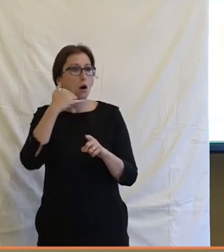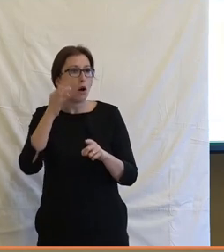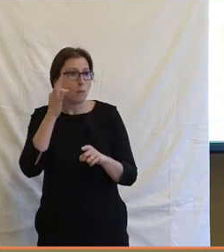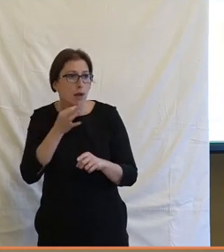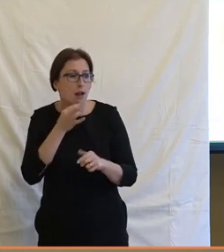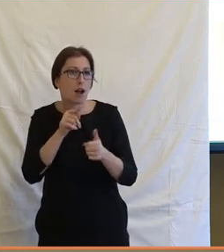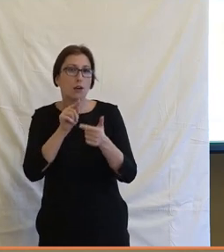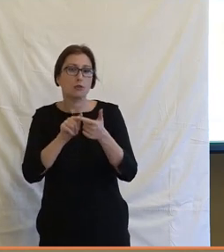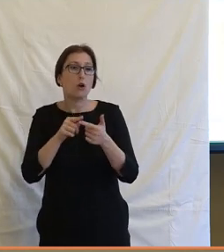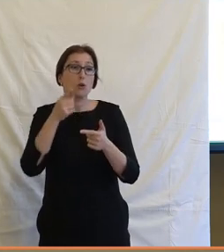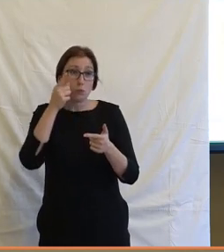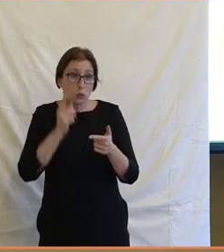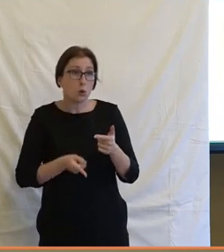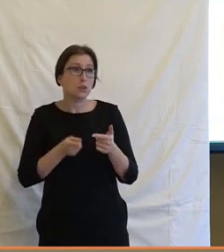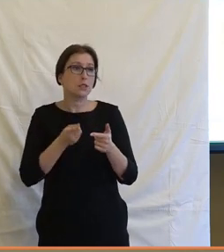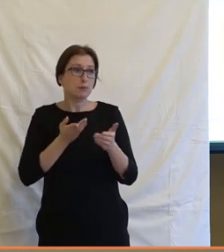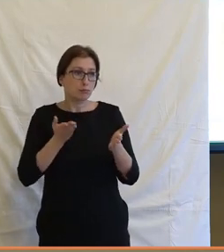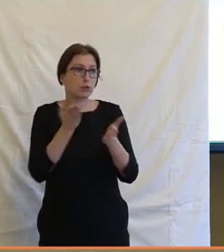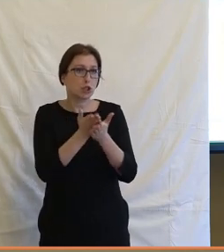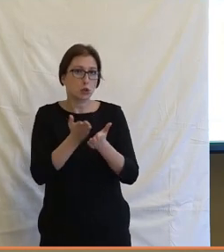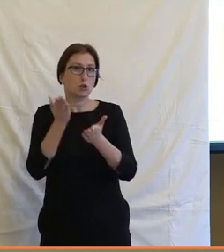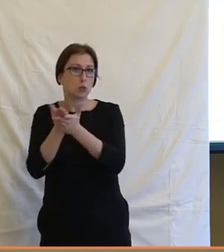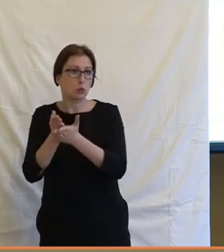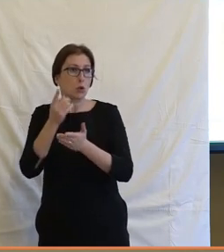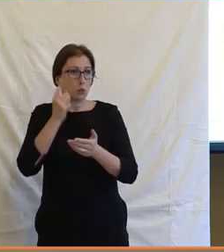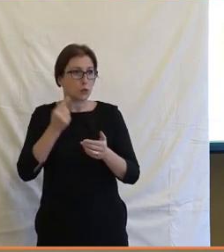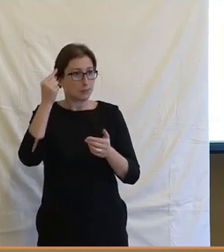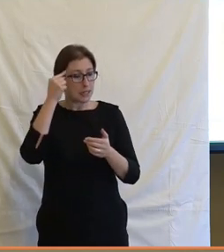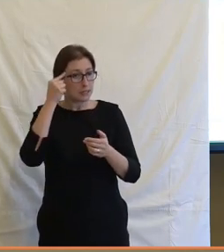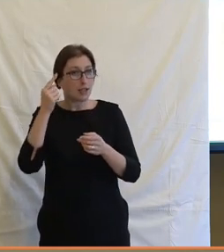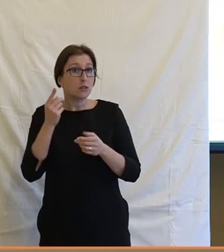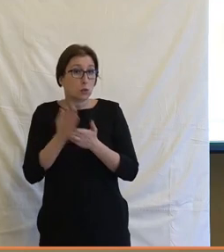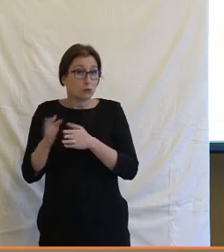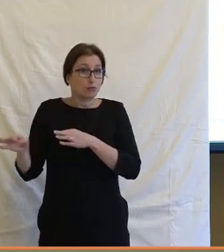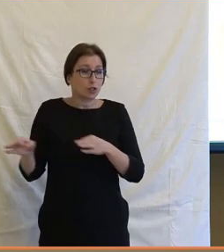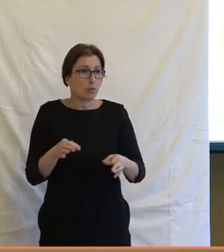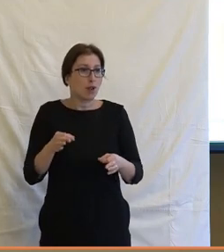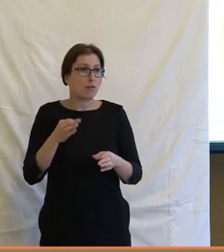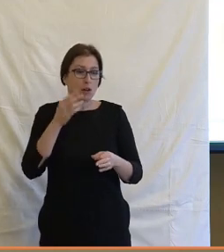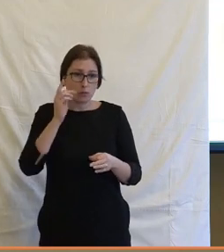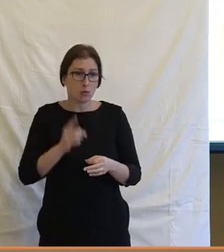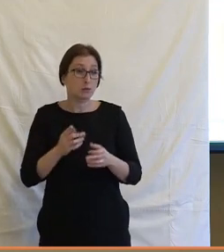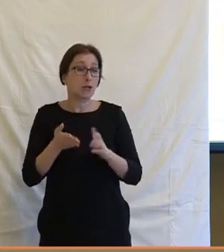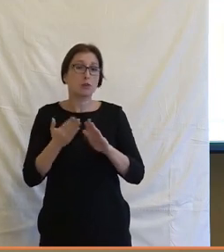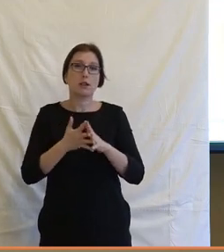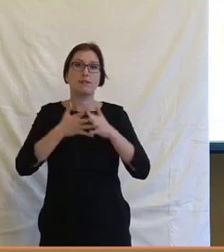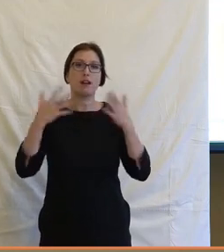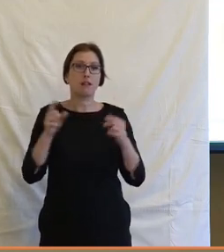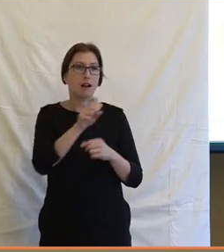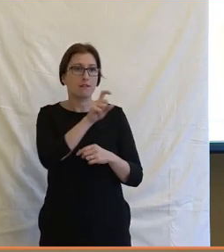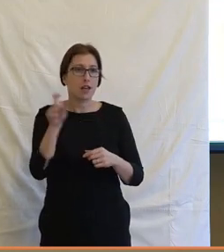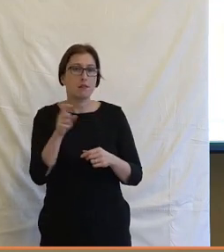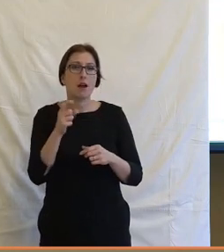a dalších se prostě začíná tady na ten zákon, na tu legislativu chystat. Protože obzvlášť tady v těch velkých institucích